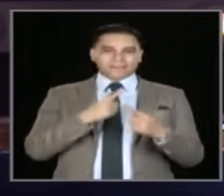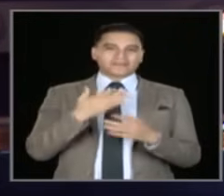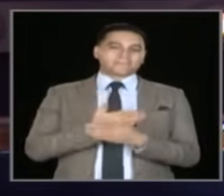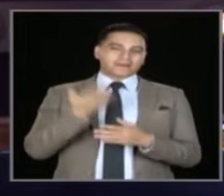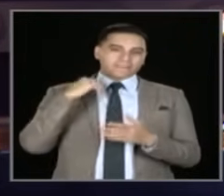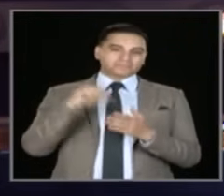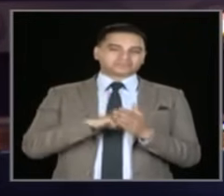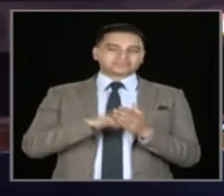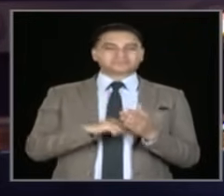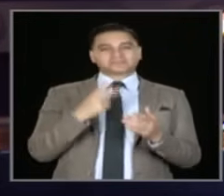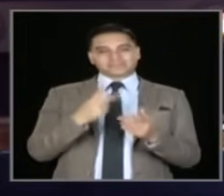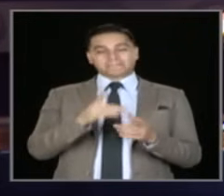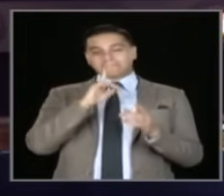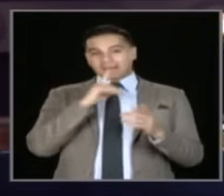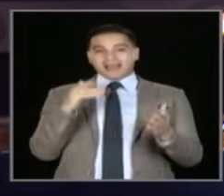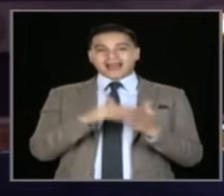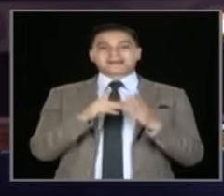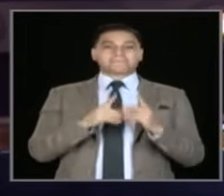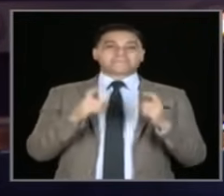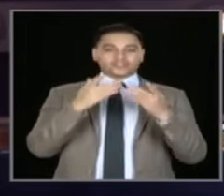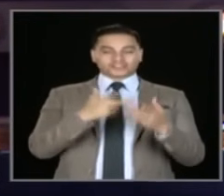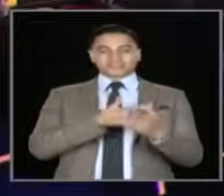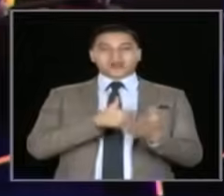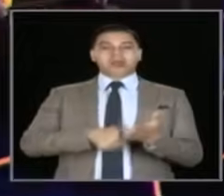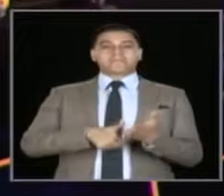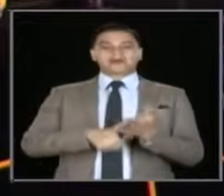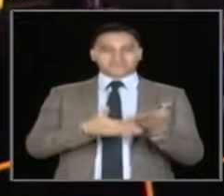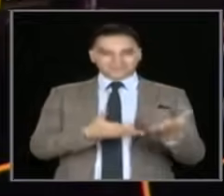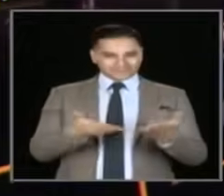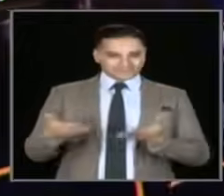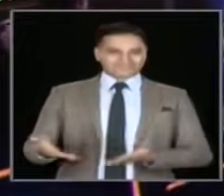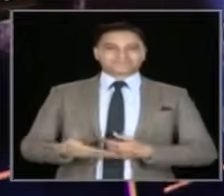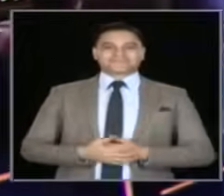يرجعوا بثلاث نقاط. نرحب كلنا بفريق البصمة.